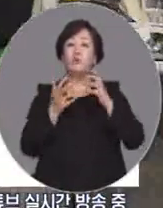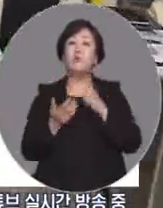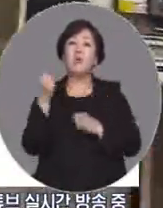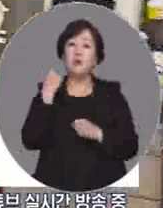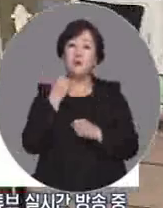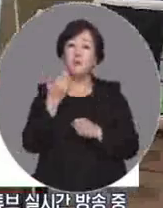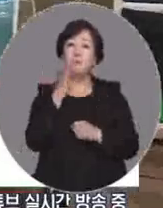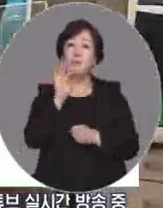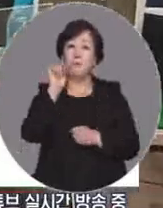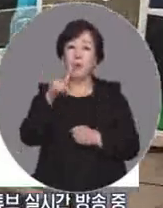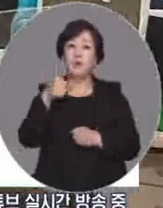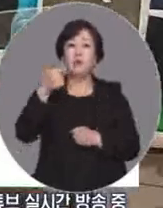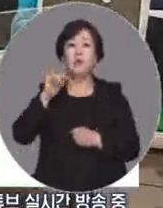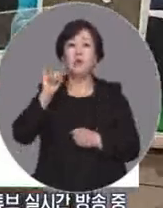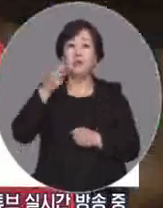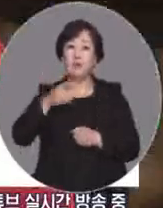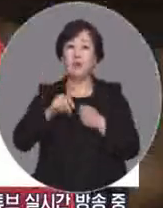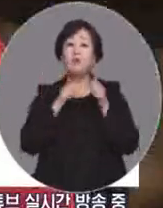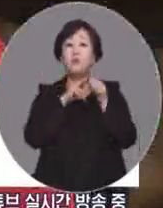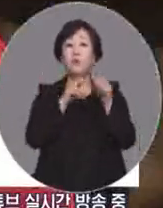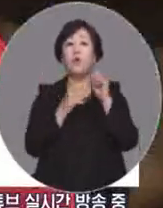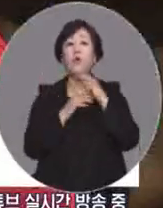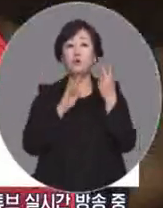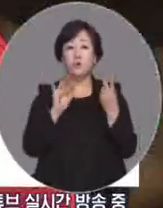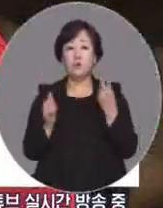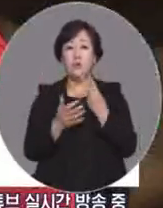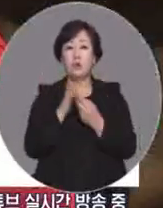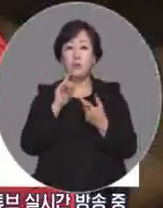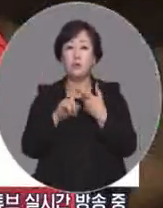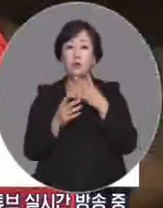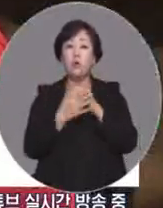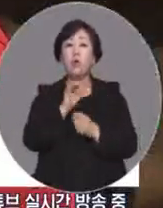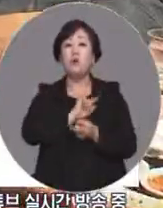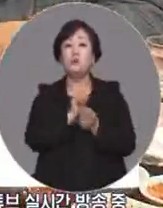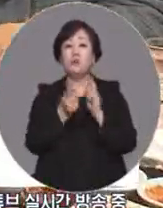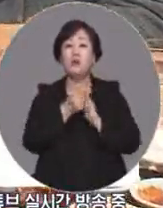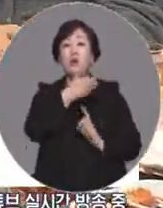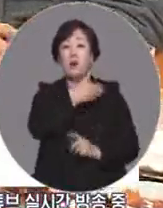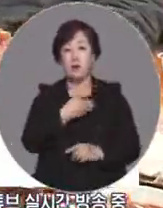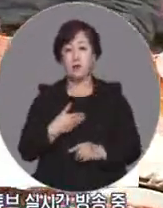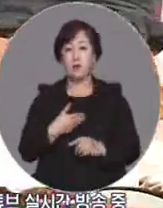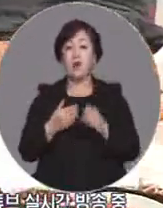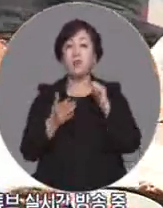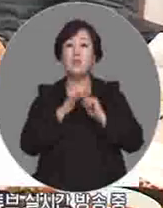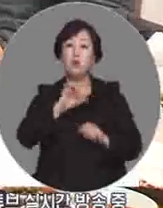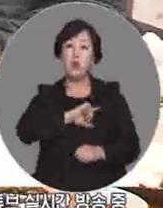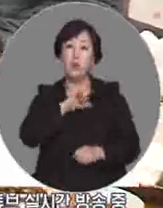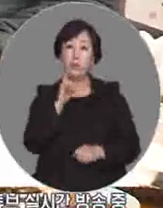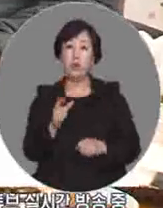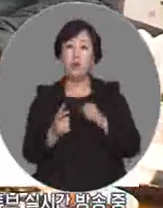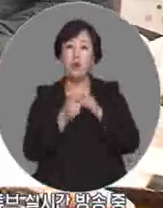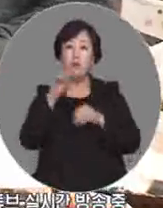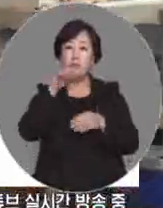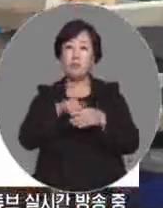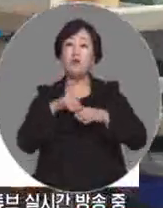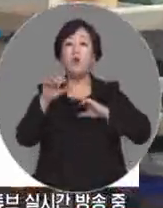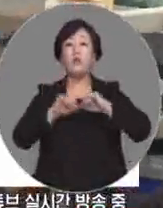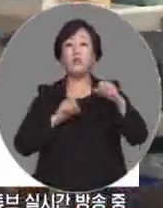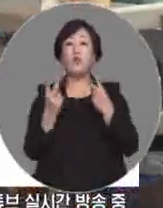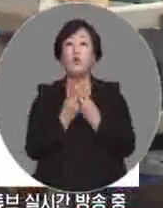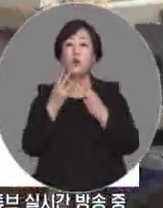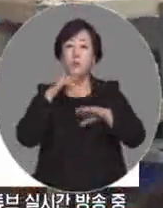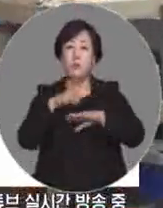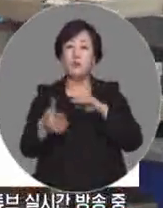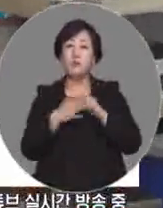후보가 등록했습니다. 등록을 마친 후보들은 어깨띠와 명함배부 등 허용된 선거운동 방식으로